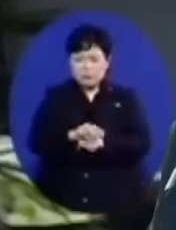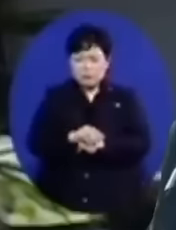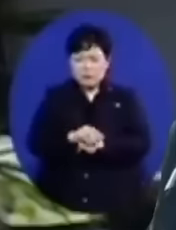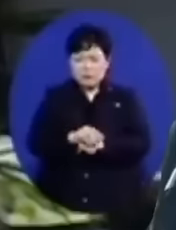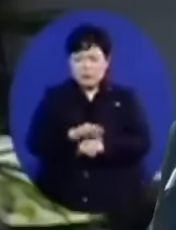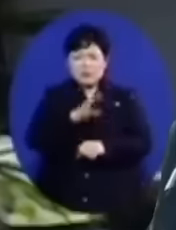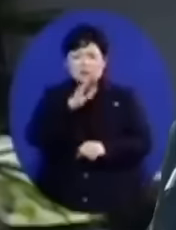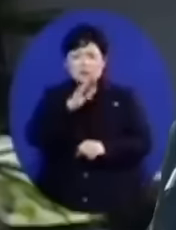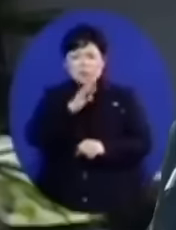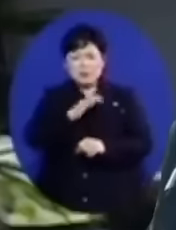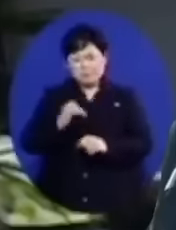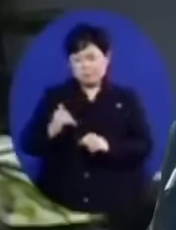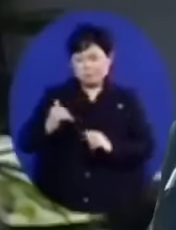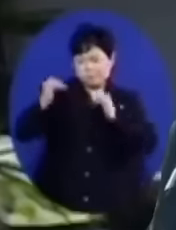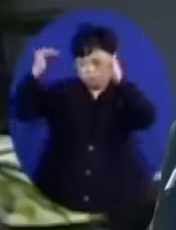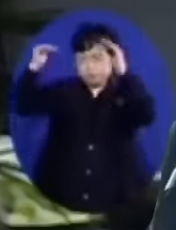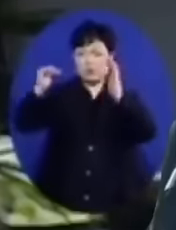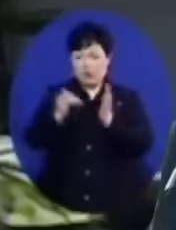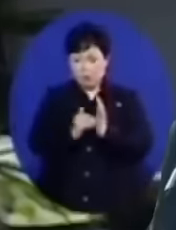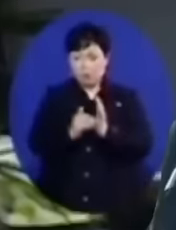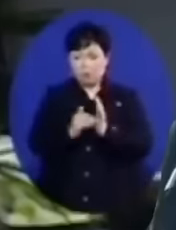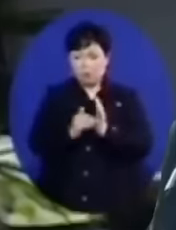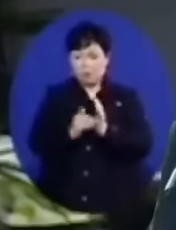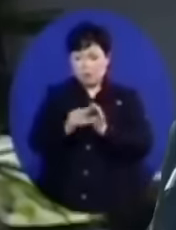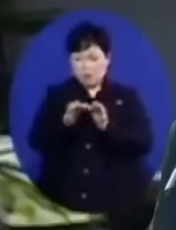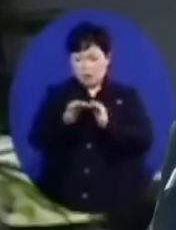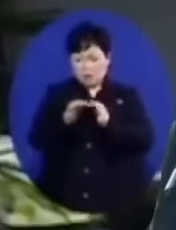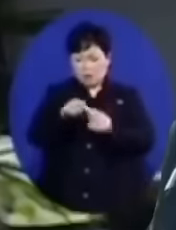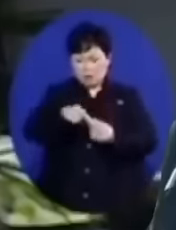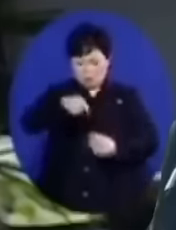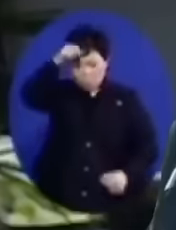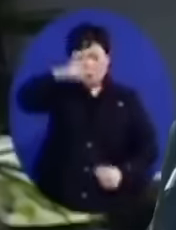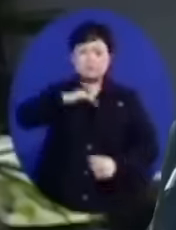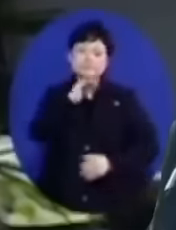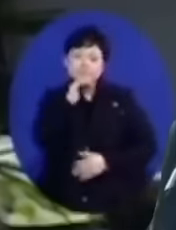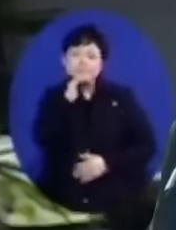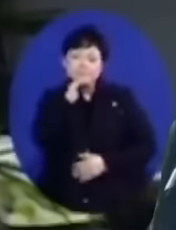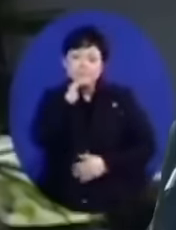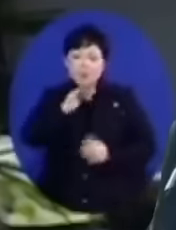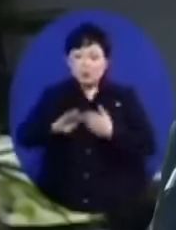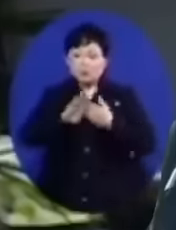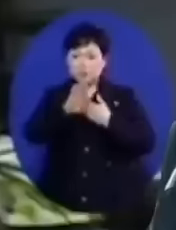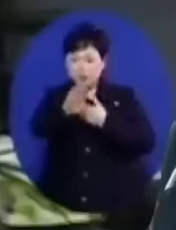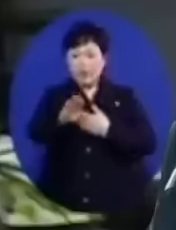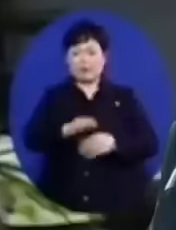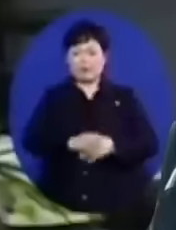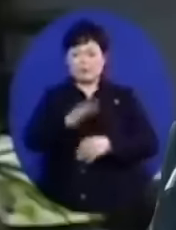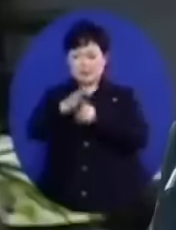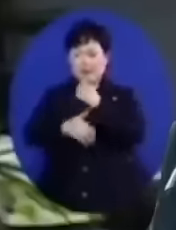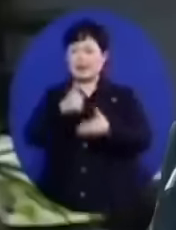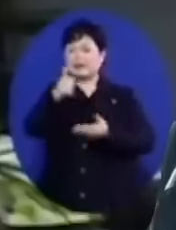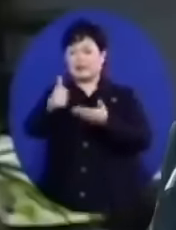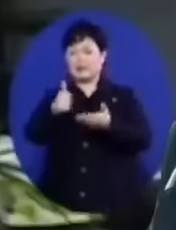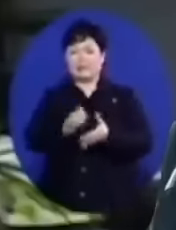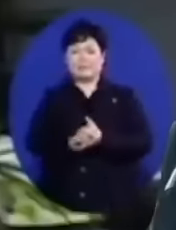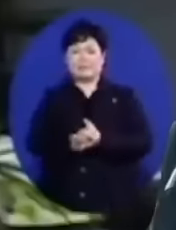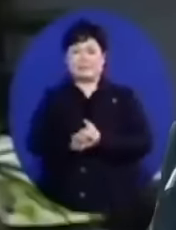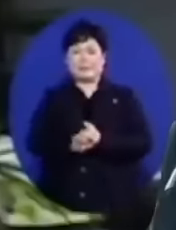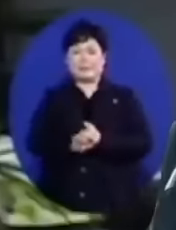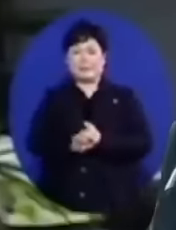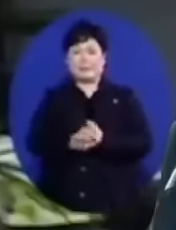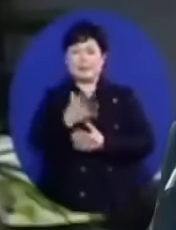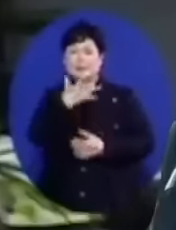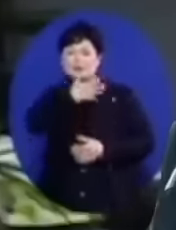잔뼈가 다 굵었습니다. 그 오랜 기다림 후에 하나님이 그를